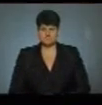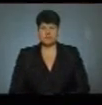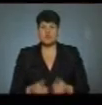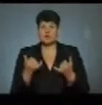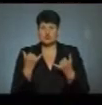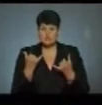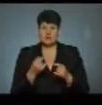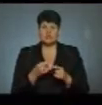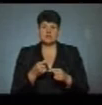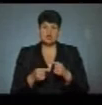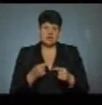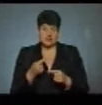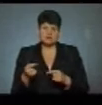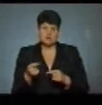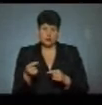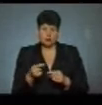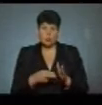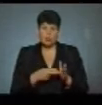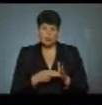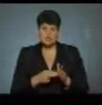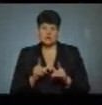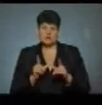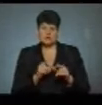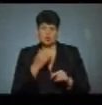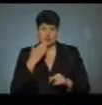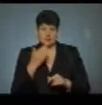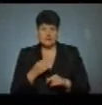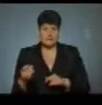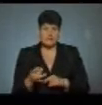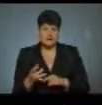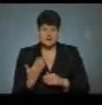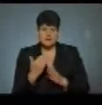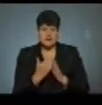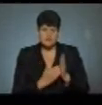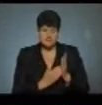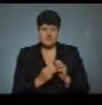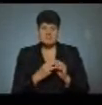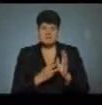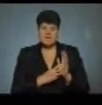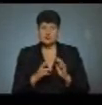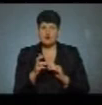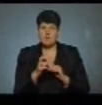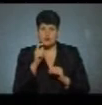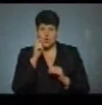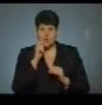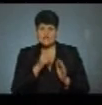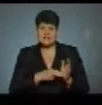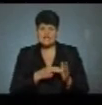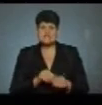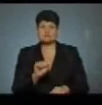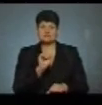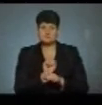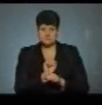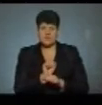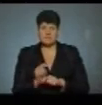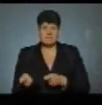Сьогодні через станцію Тернопіль поїзди роблять останні рейси за графіками курсування. З 18 березня «Укрзалізниця» припиняє